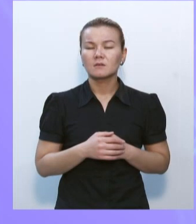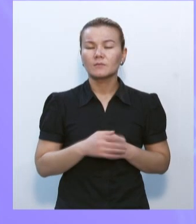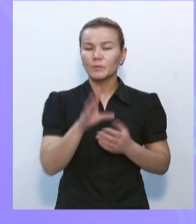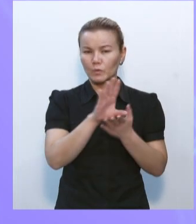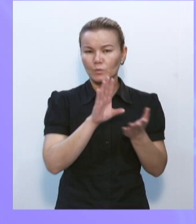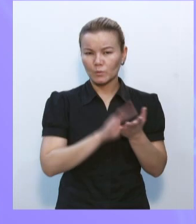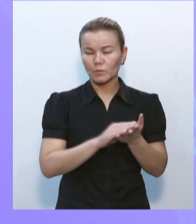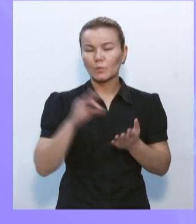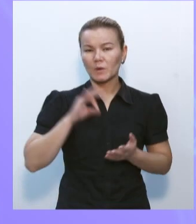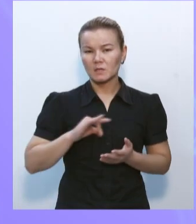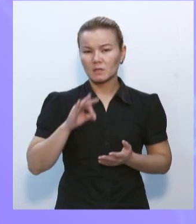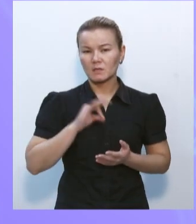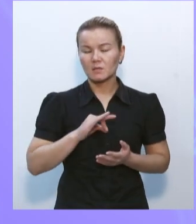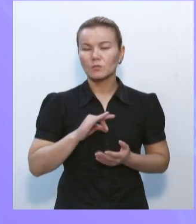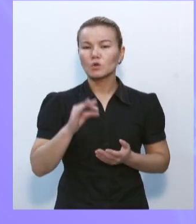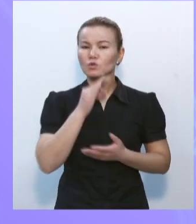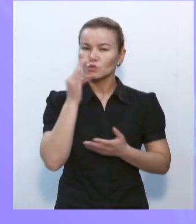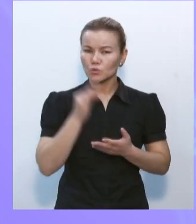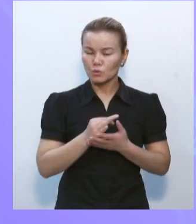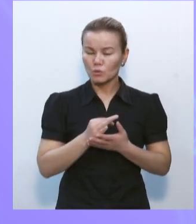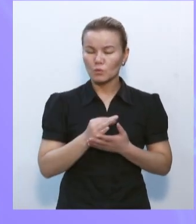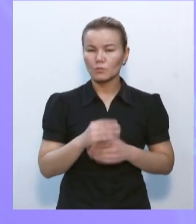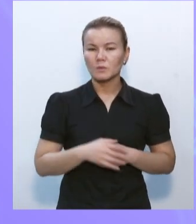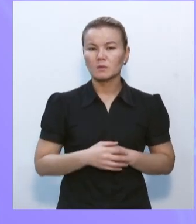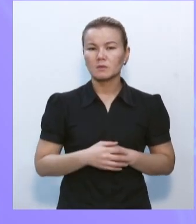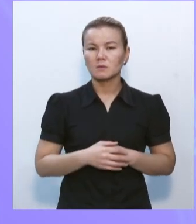Үлгүнү пайдаланып, жооп бер.